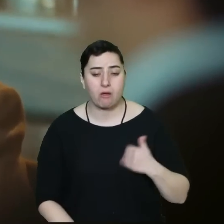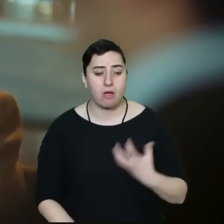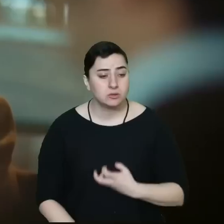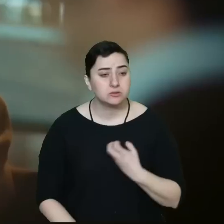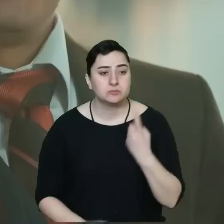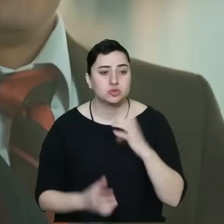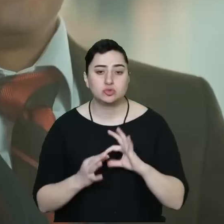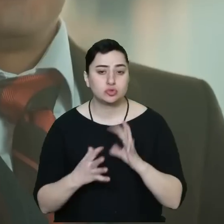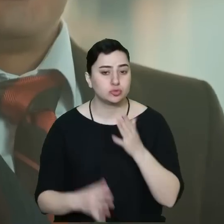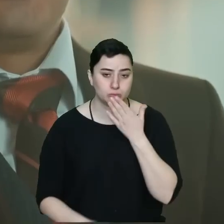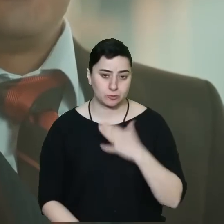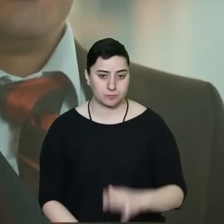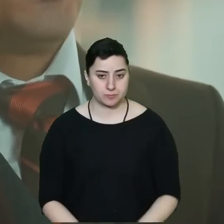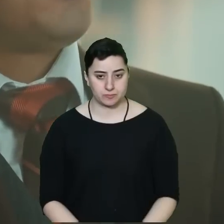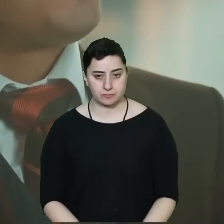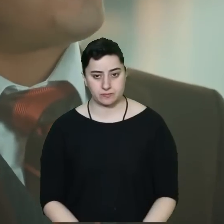çare bulunmaz.